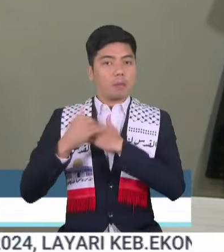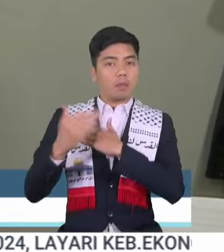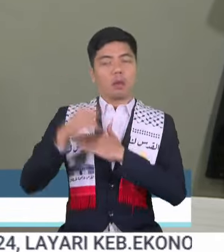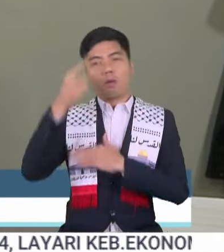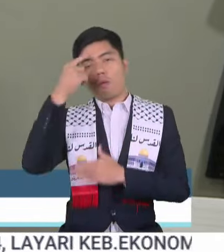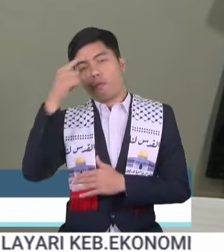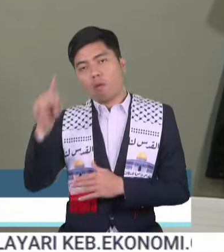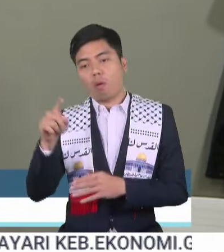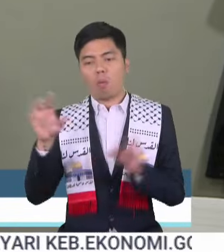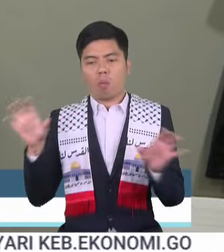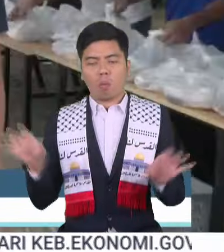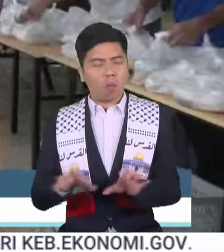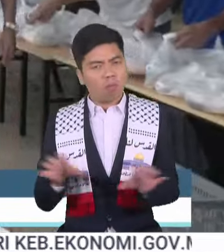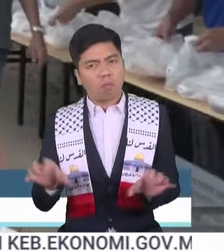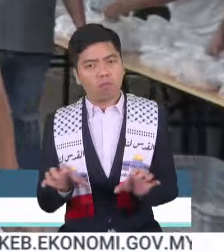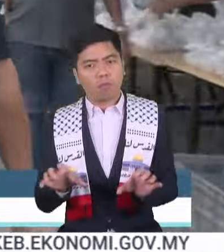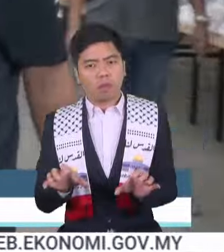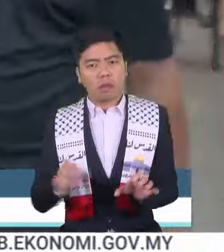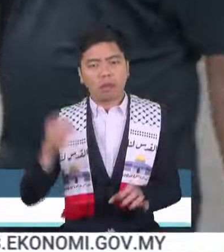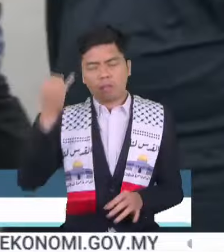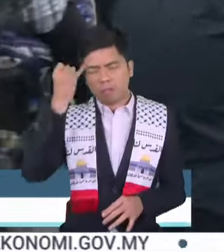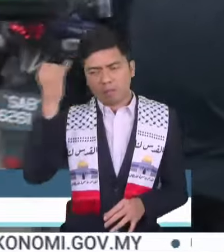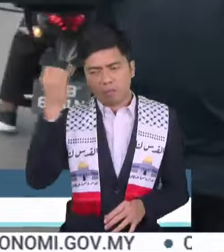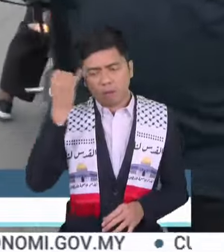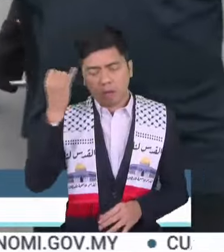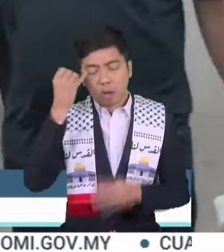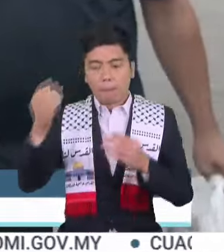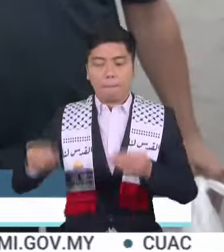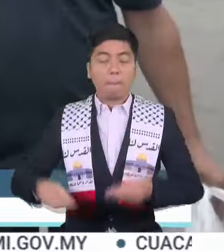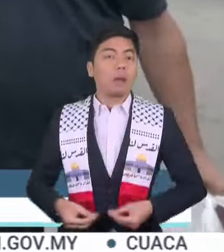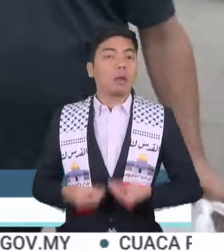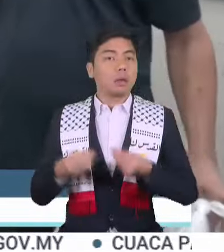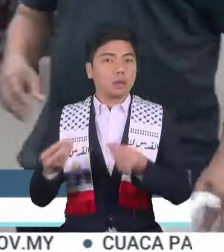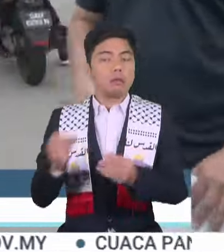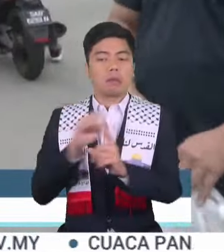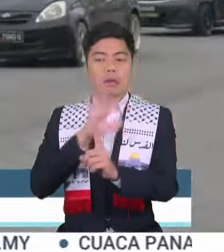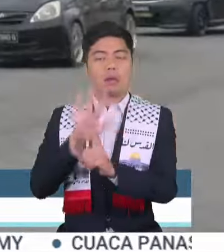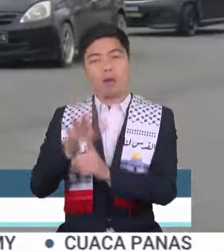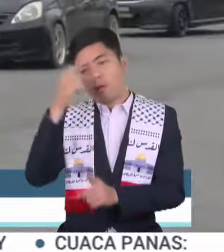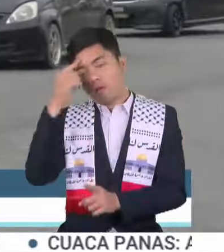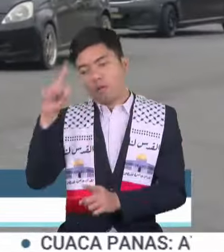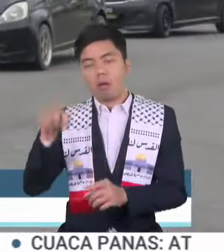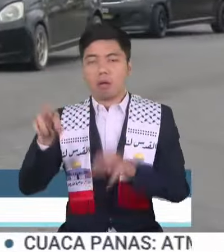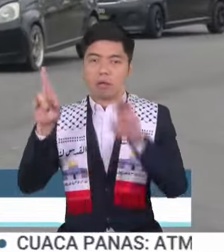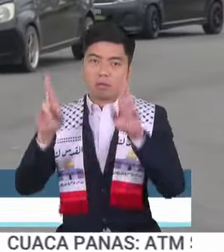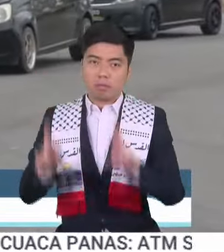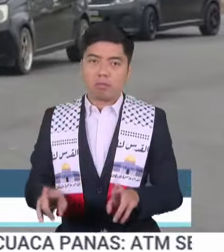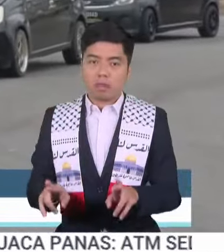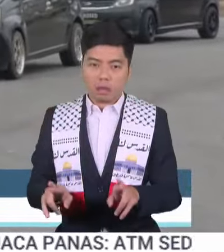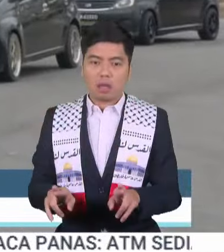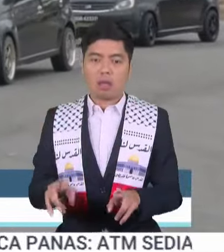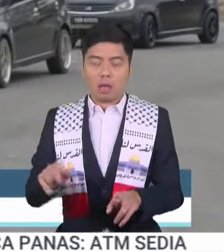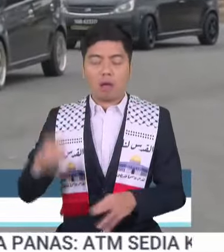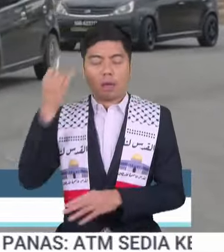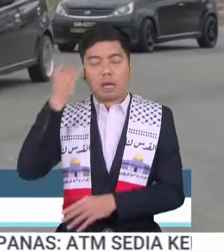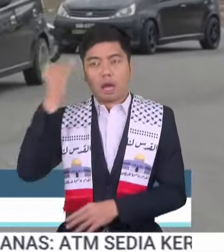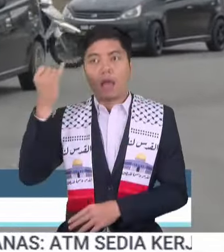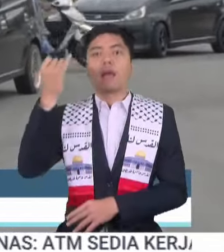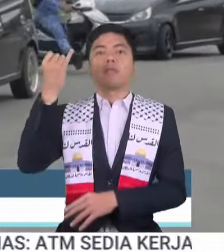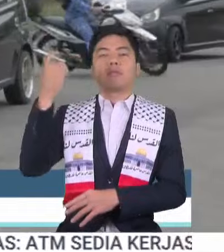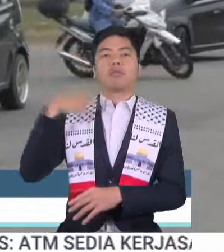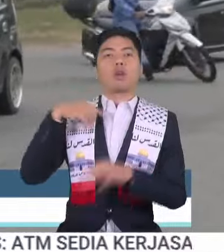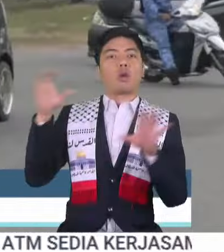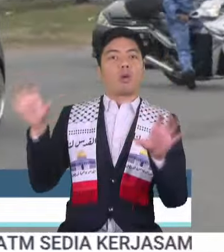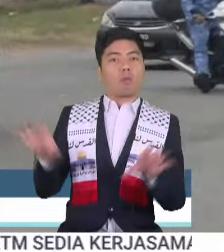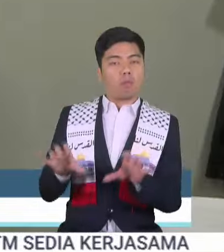untuk membuat sesuatu, untuk memberikan sesuatu kepada masyarakat setempat. Jadi di situlah lahirnya idea untuk kami